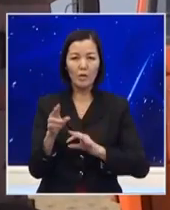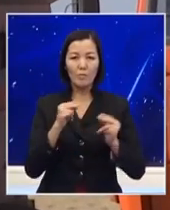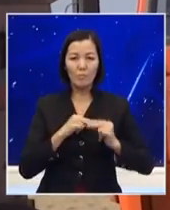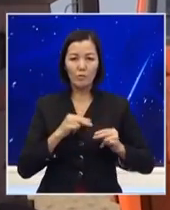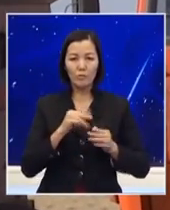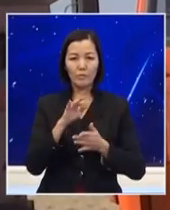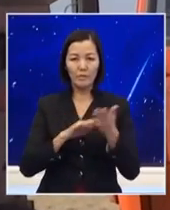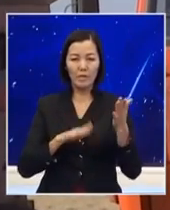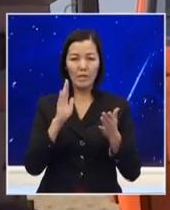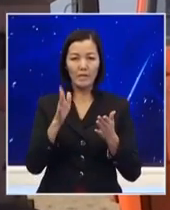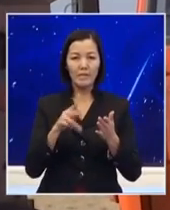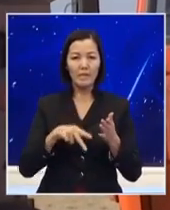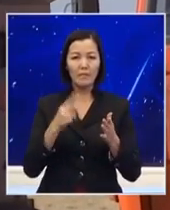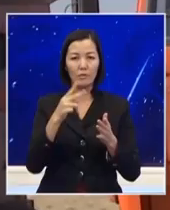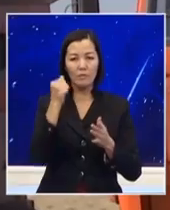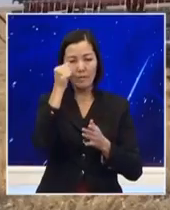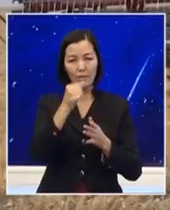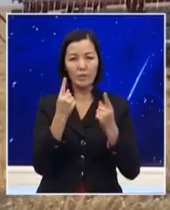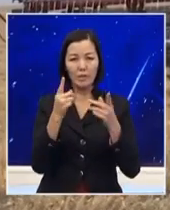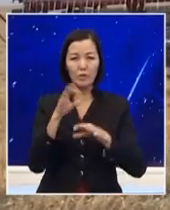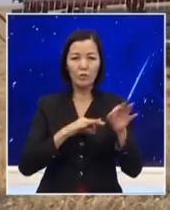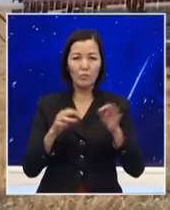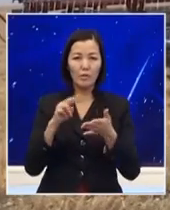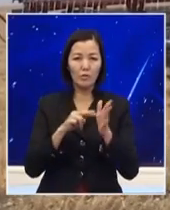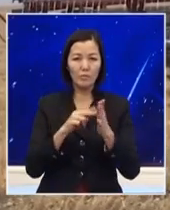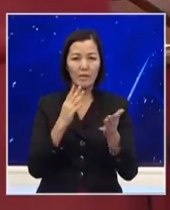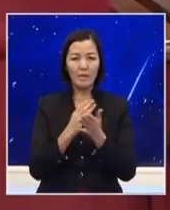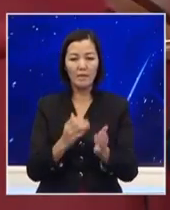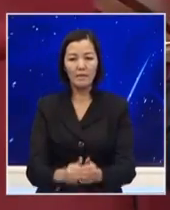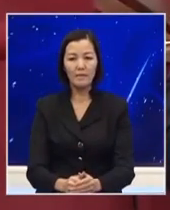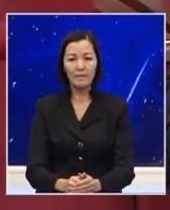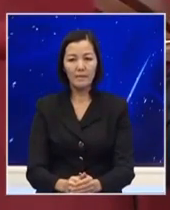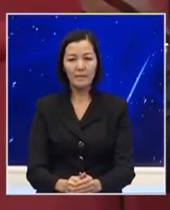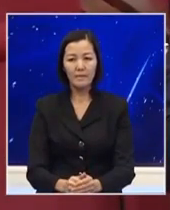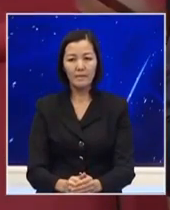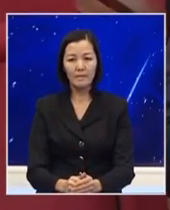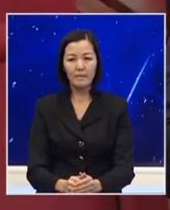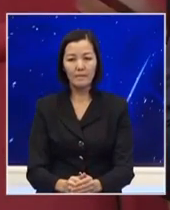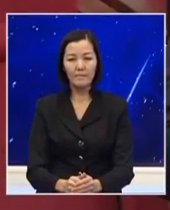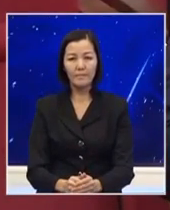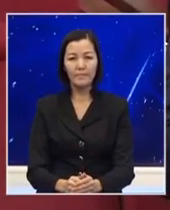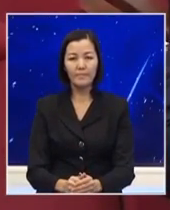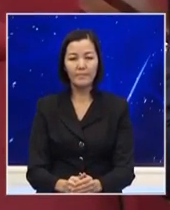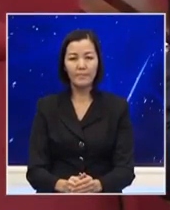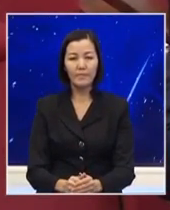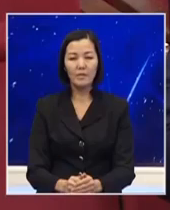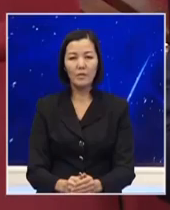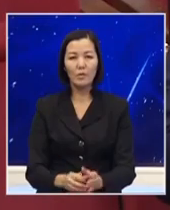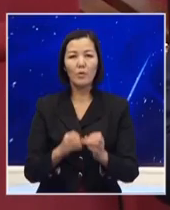де ілгерілемек. 2021 жылға ірі жобалар жоспарланған. Станция Дост 14,5 миллиард инвестиция беріп